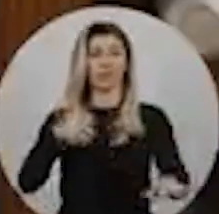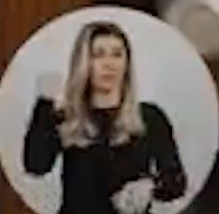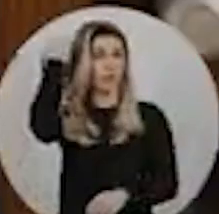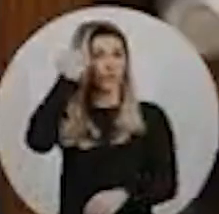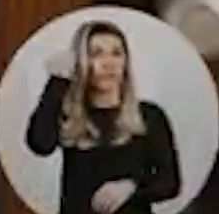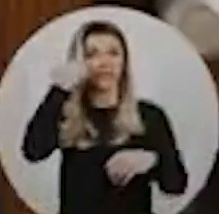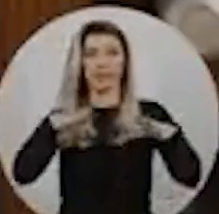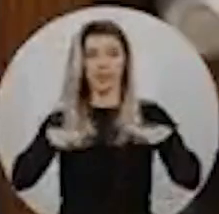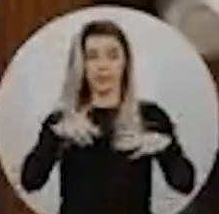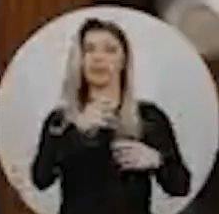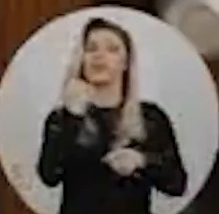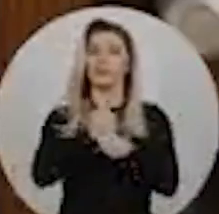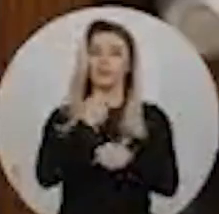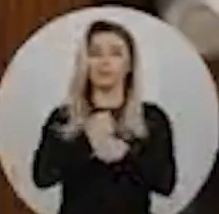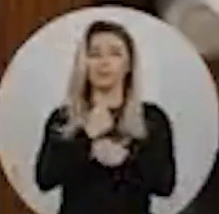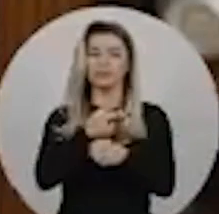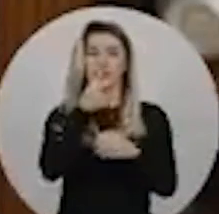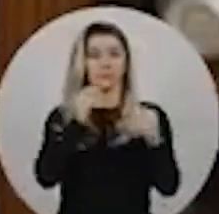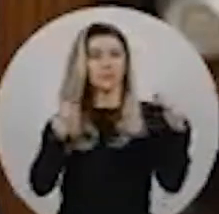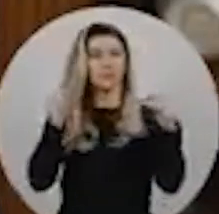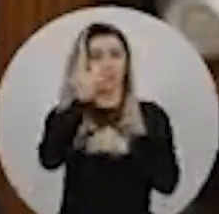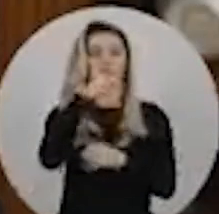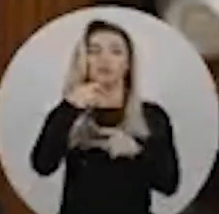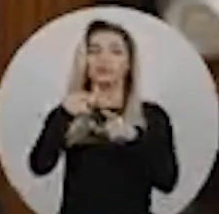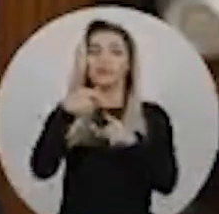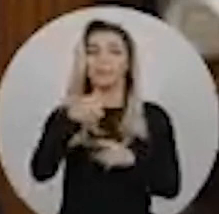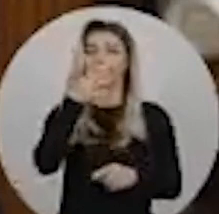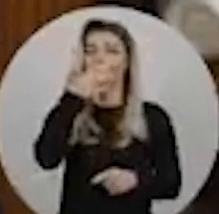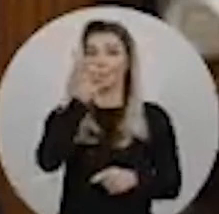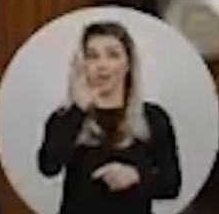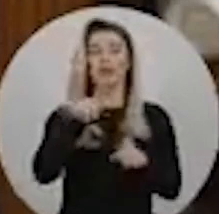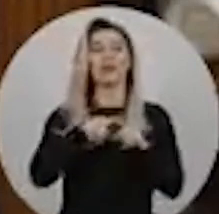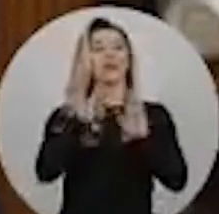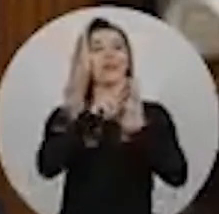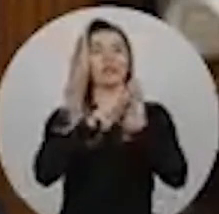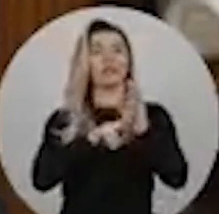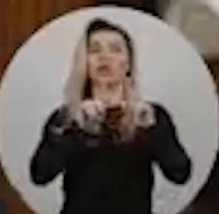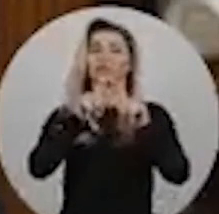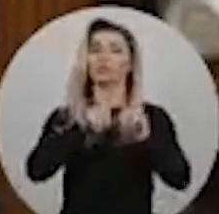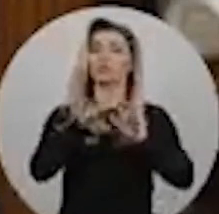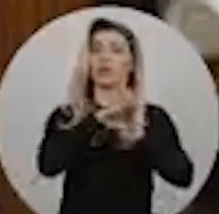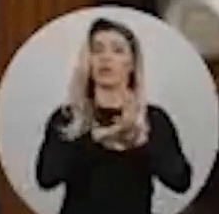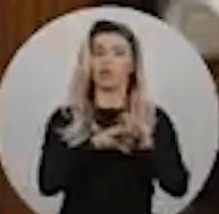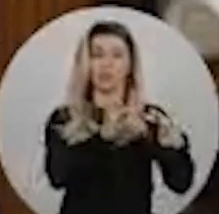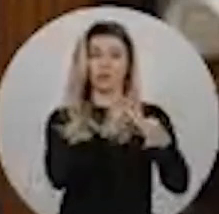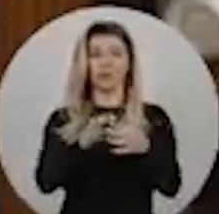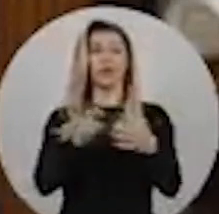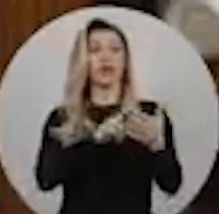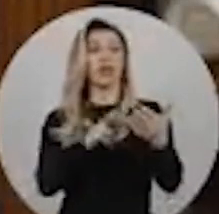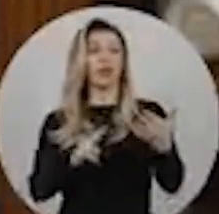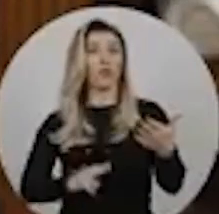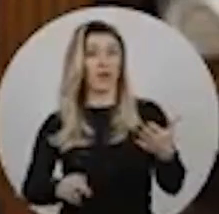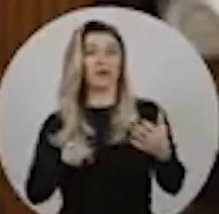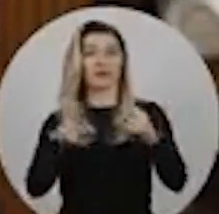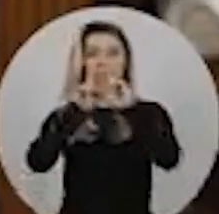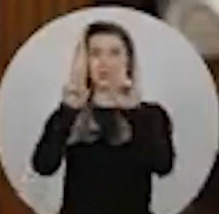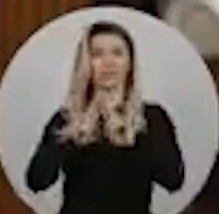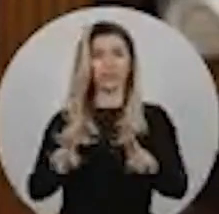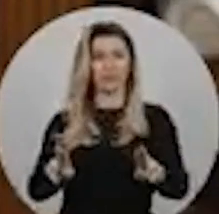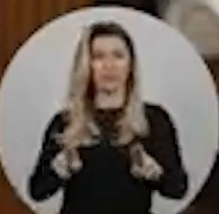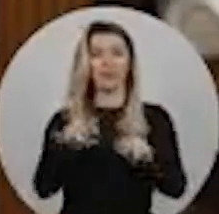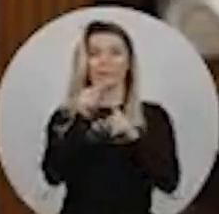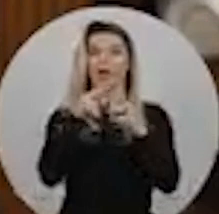i Republikës Kosovës do të angazhohet në mënyrë permanente që të përmirësoj kuadrin ligjor konform konventës së kombeve të bashkuara për të